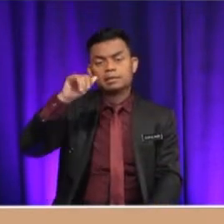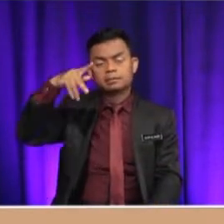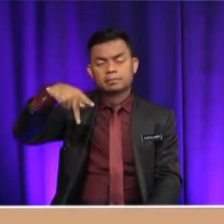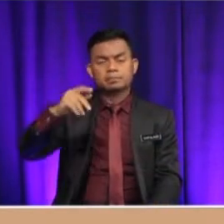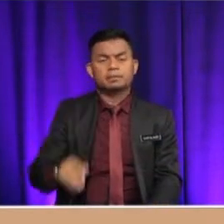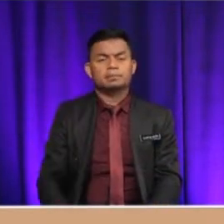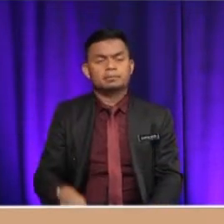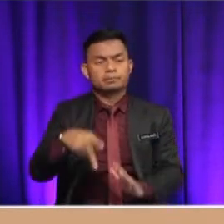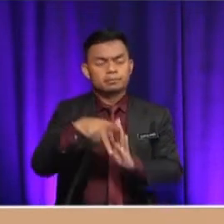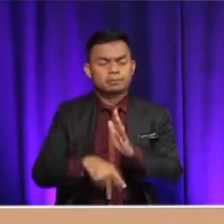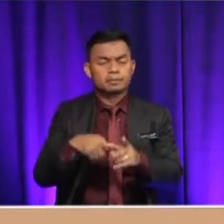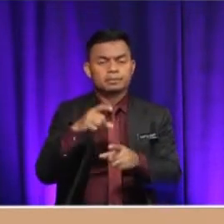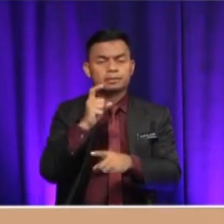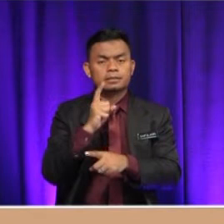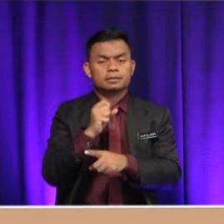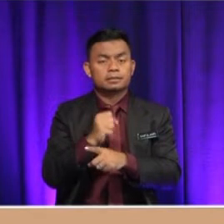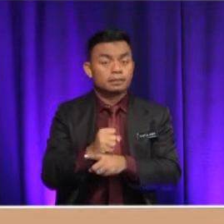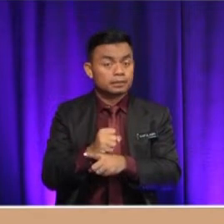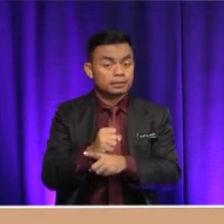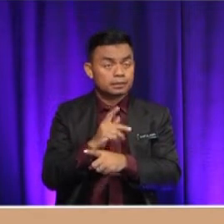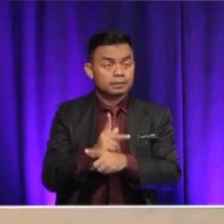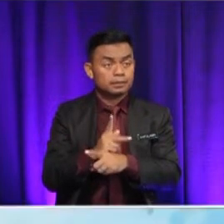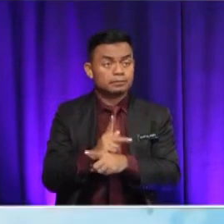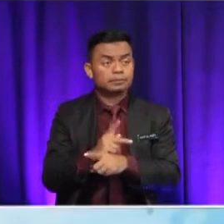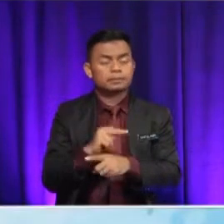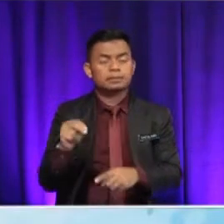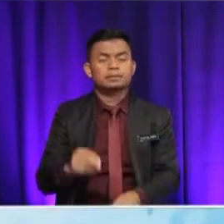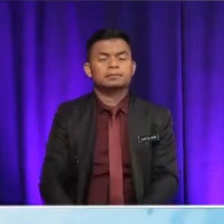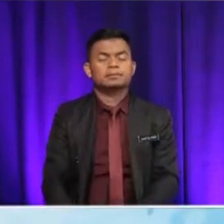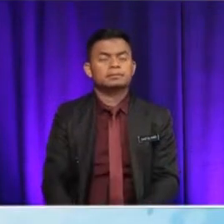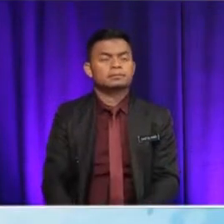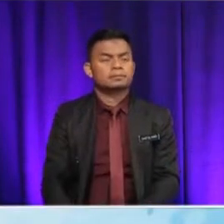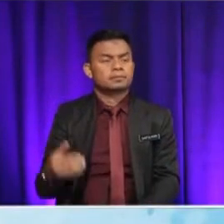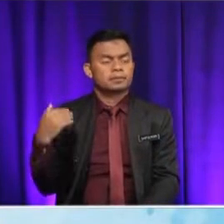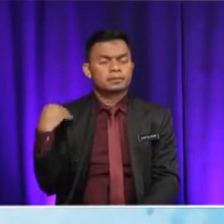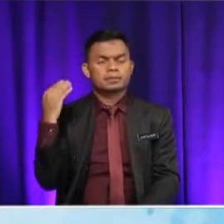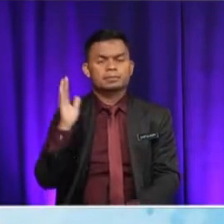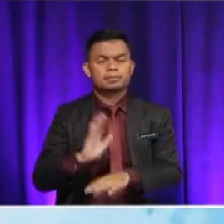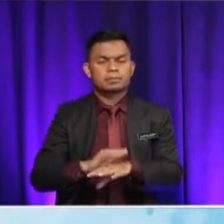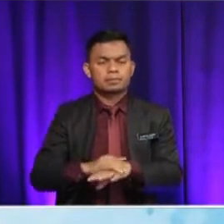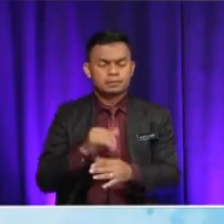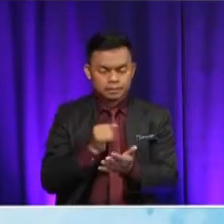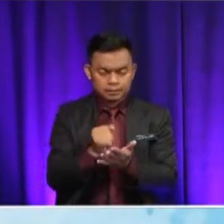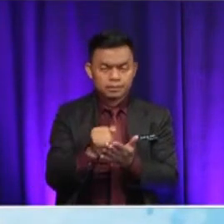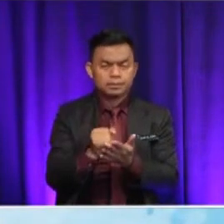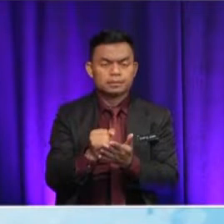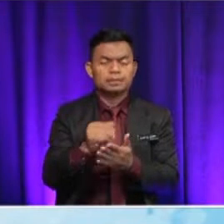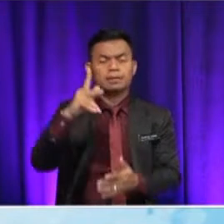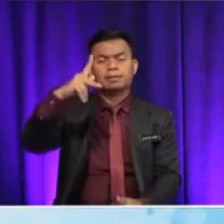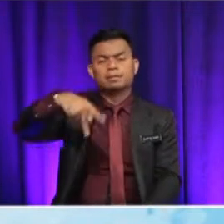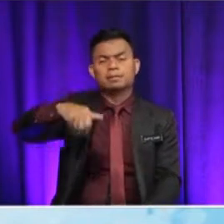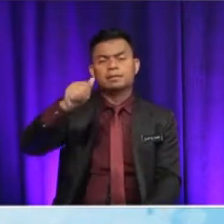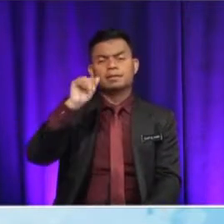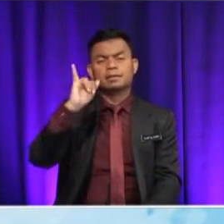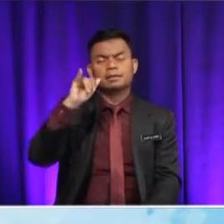Boleh murid-murid semua okey? Pipe perkhidmatan. Beberapa jenis pipe yang cikgu nak murid-murid kena alert. Cikgu